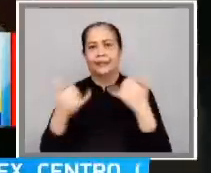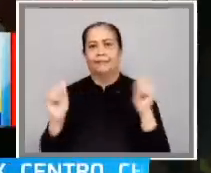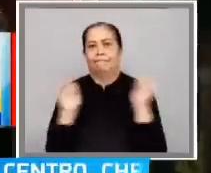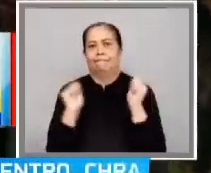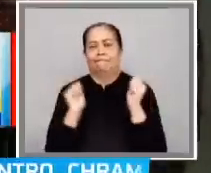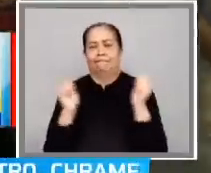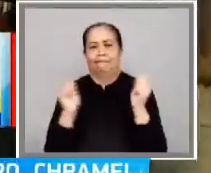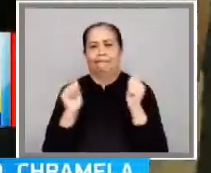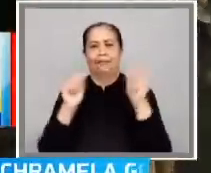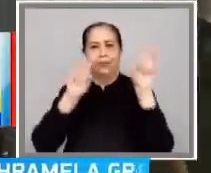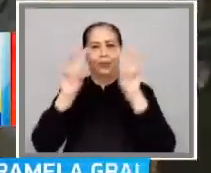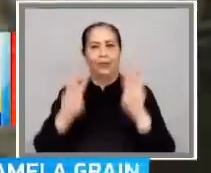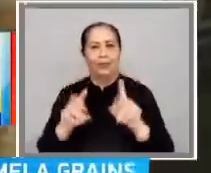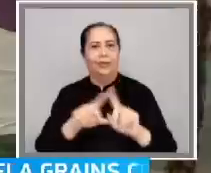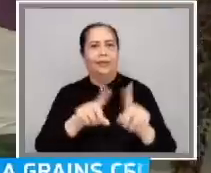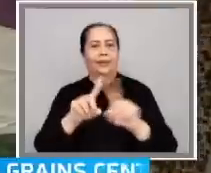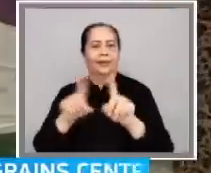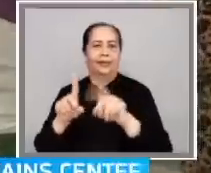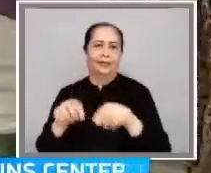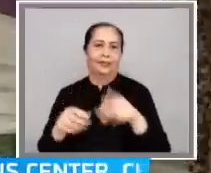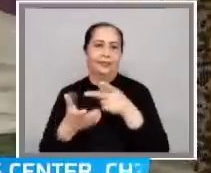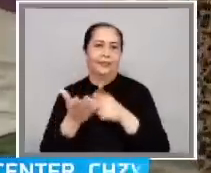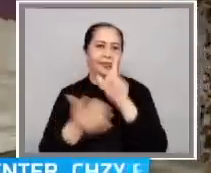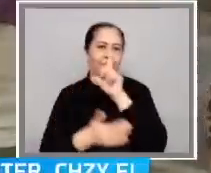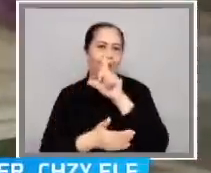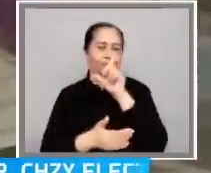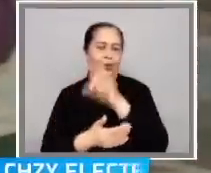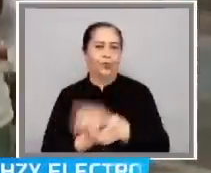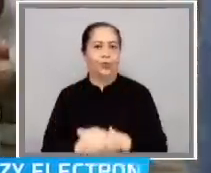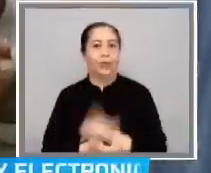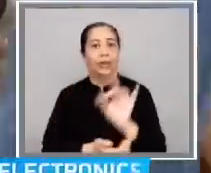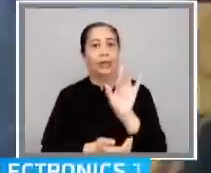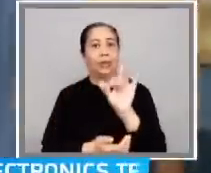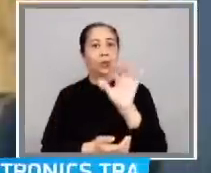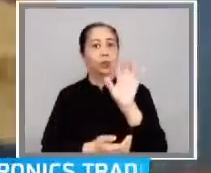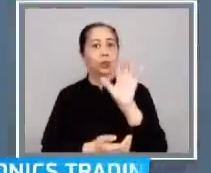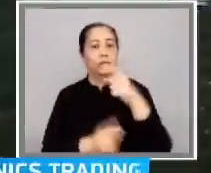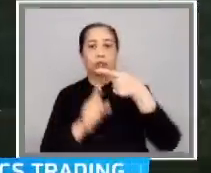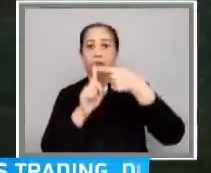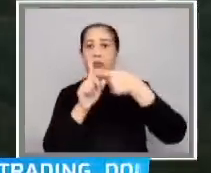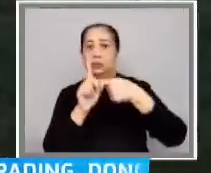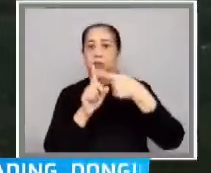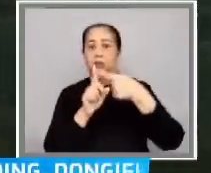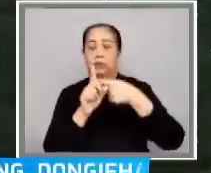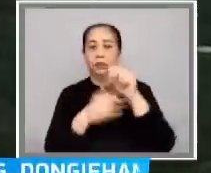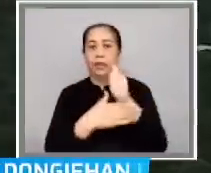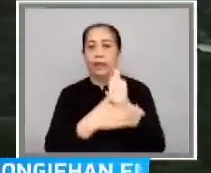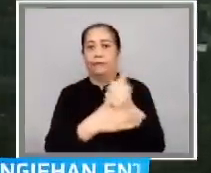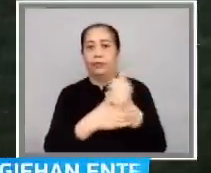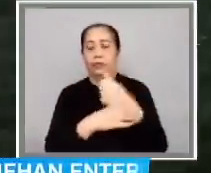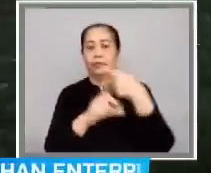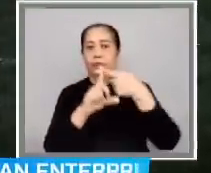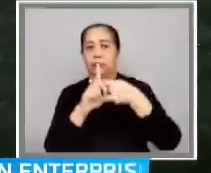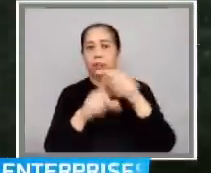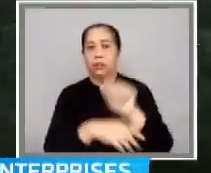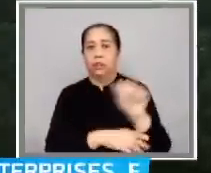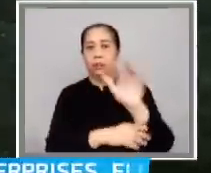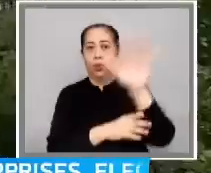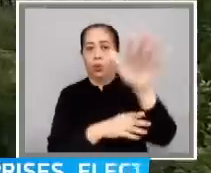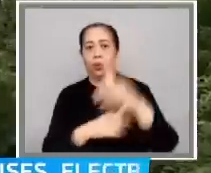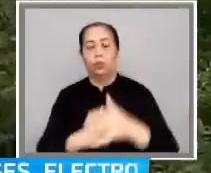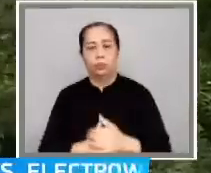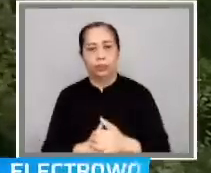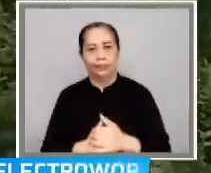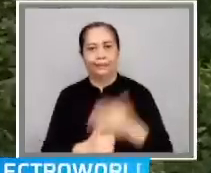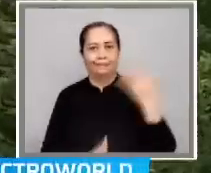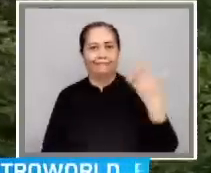sa maraming areas sa Luzon. Nasa 18 to 19 degrees Celsius ang average temperature sa Antipolo City.